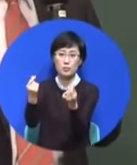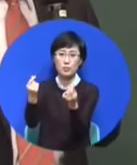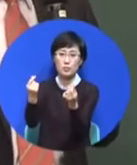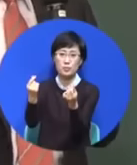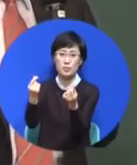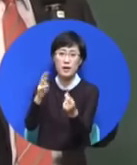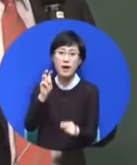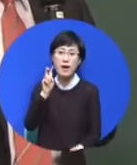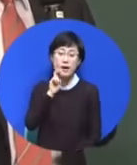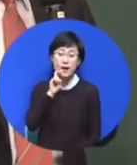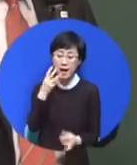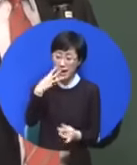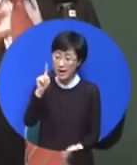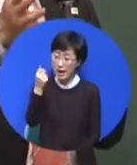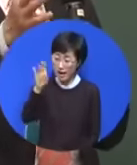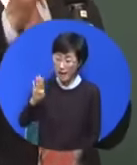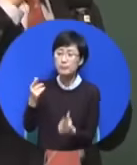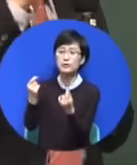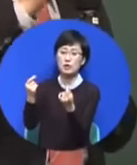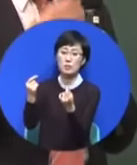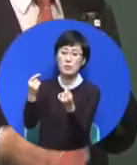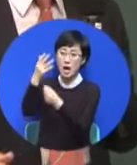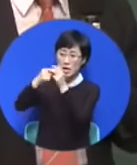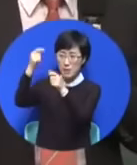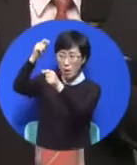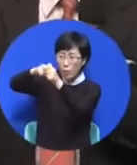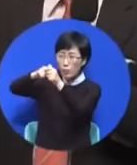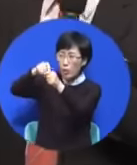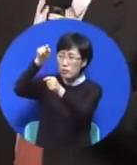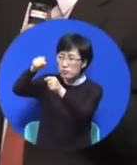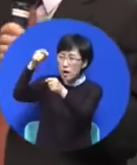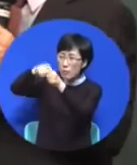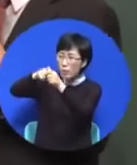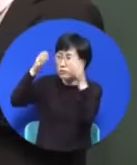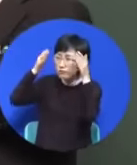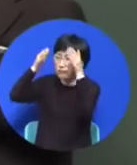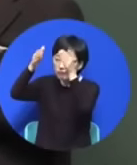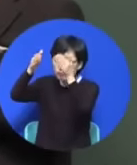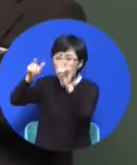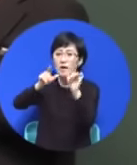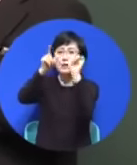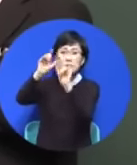그죠 우리가 무슨 왕보다 더 큰 일할 수 할 수 있습니다